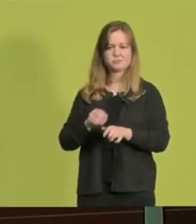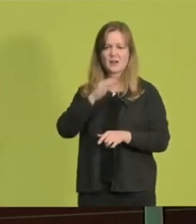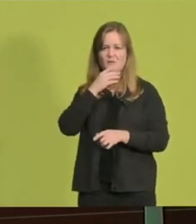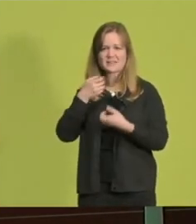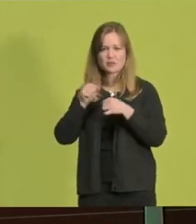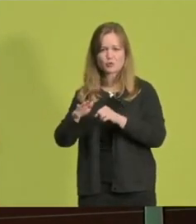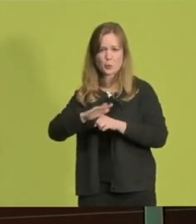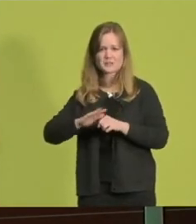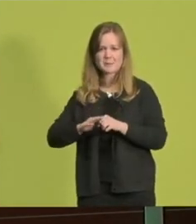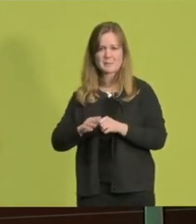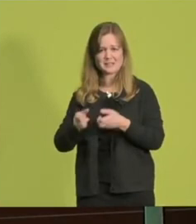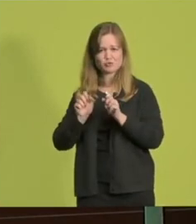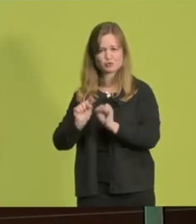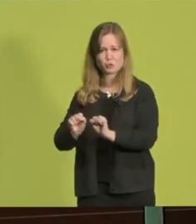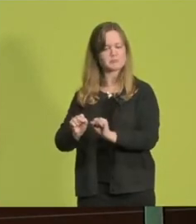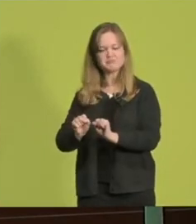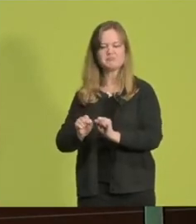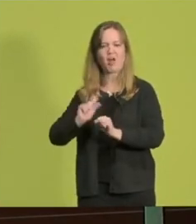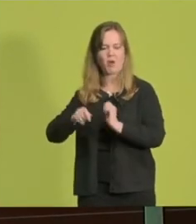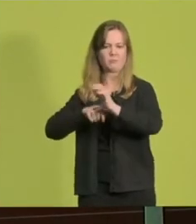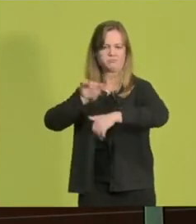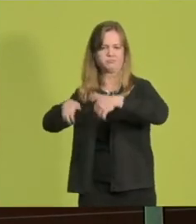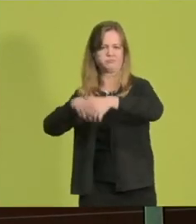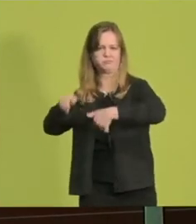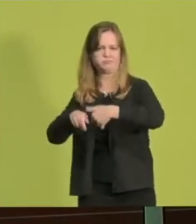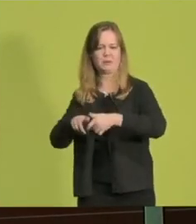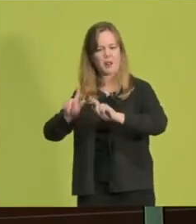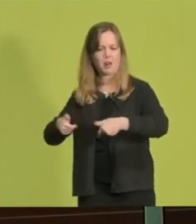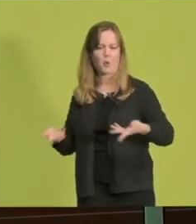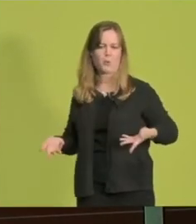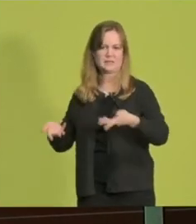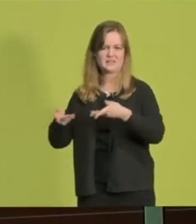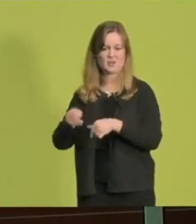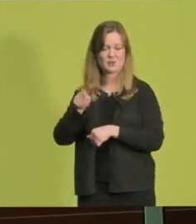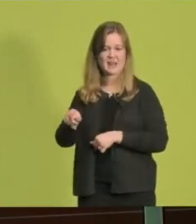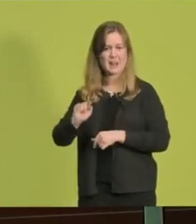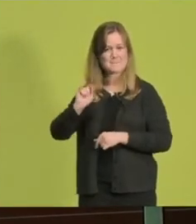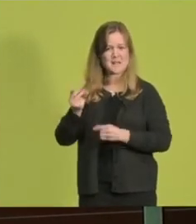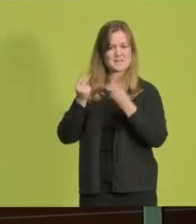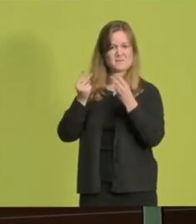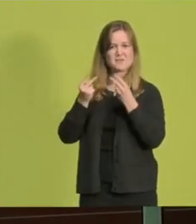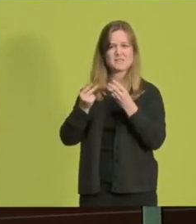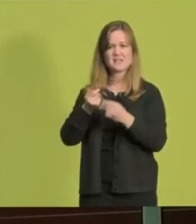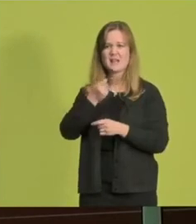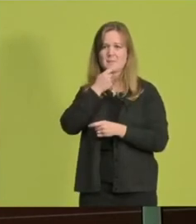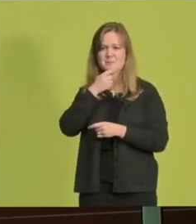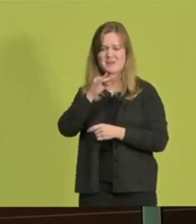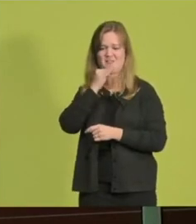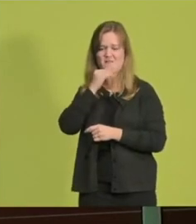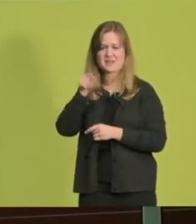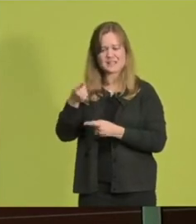Wasserschutzgebiete anzugraben, im wahrsten Sinne des Wortes. Selbst das wird möglich gemacht. Da, wo unser wichtigstes Lebensmittel geschützt werden